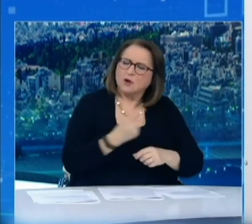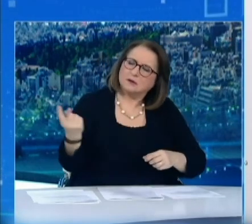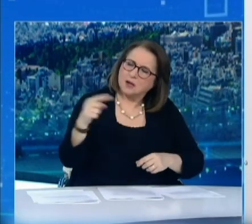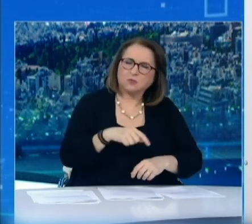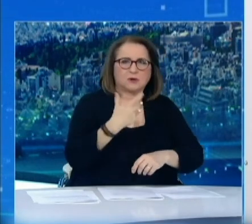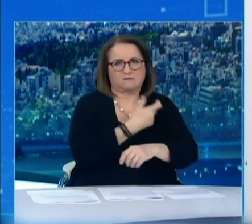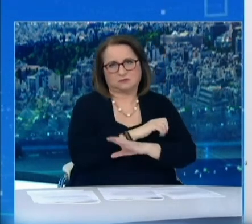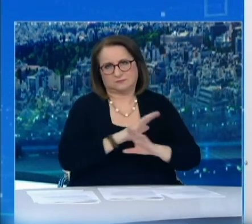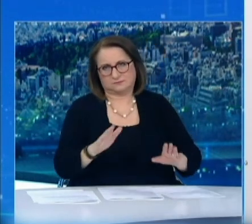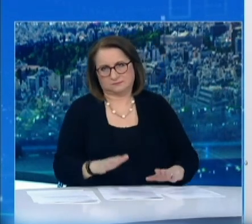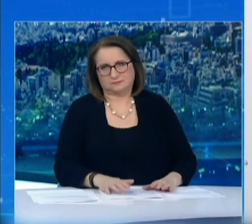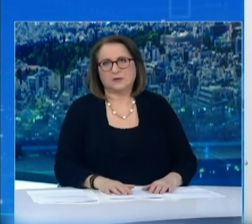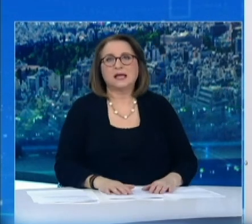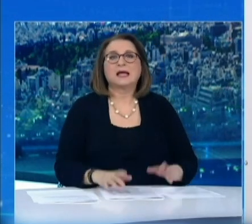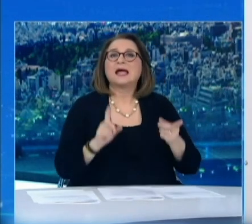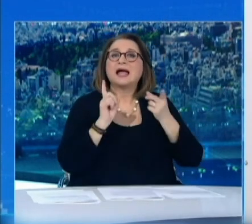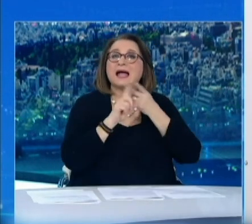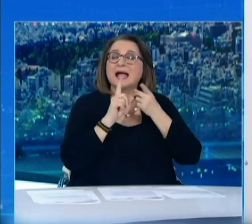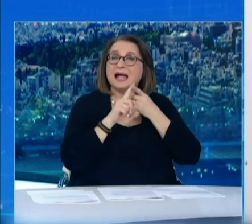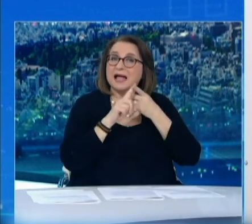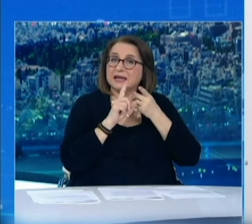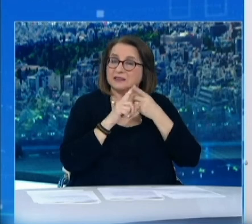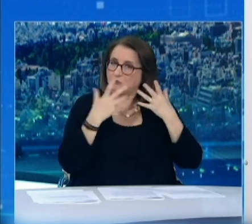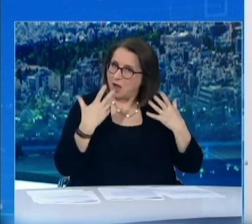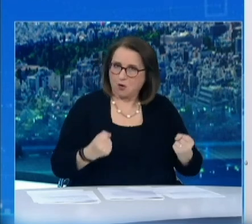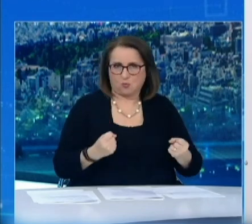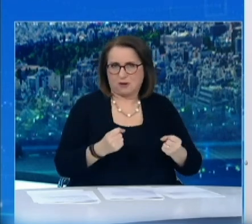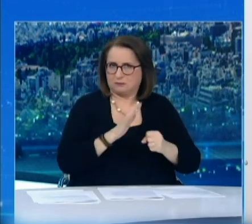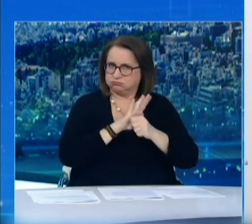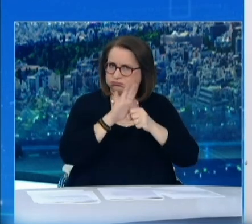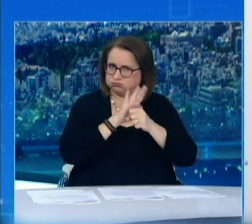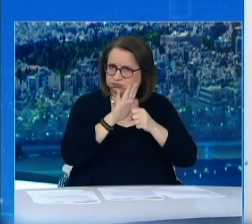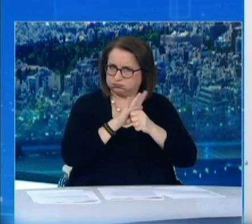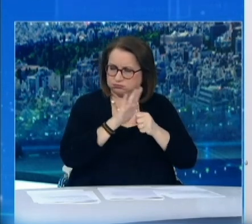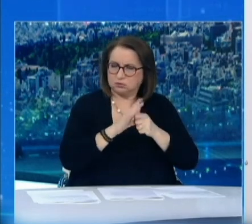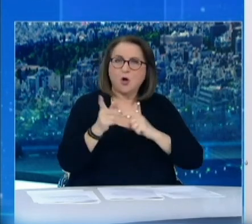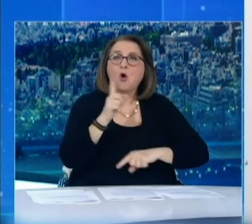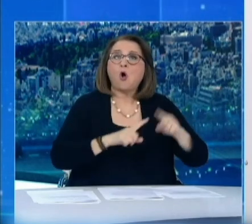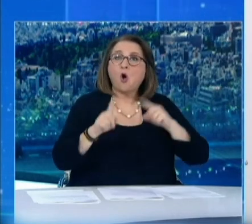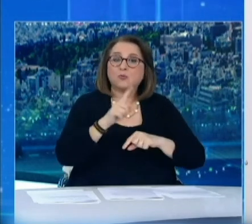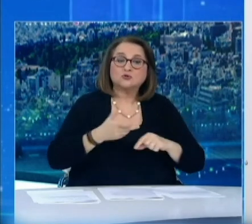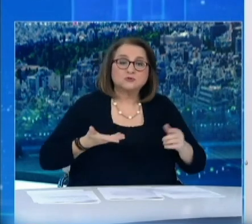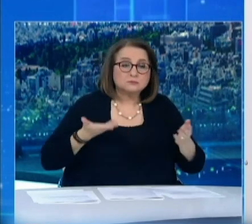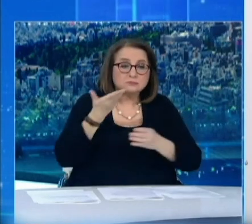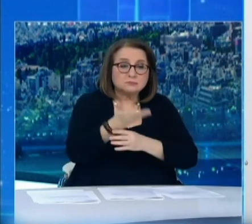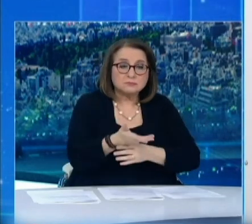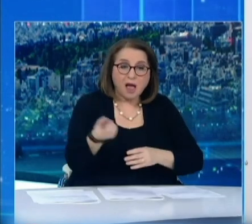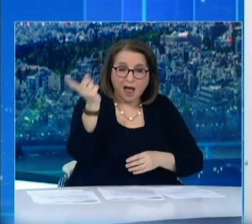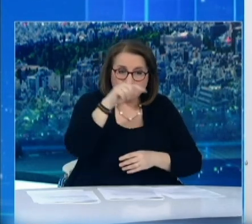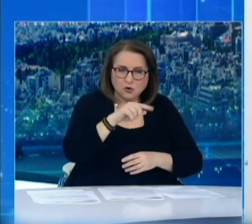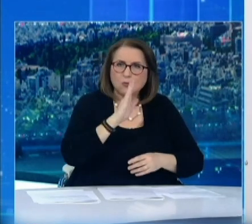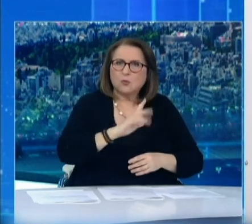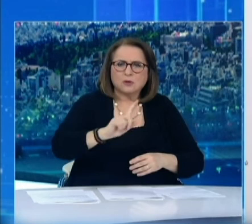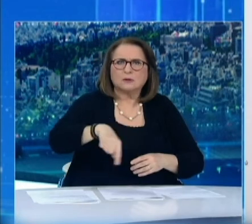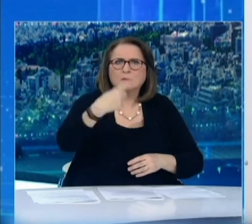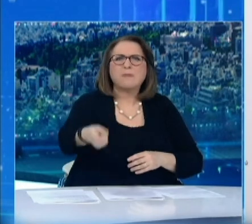ότι τα ραντεβού μας είναι αρκετά και κάποιος ο οποίος κλείσει το ραντεβού του αύριο μπορεί να εμβολιαστεί την αμέσως